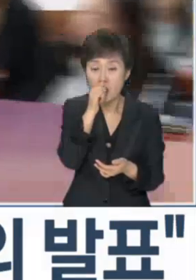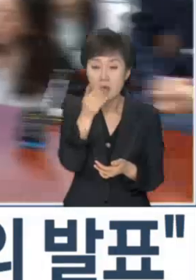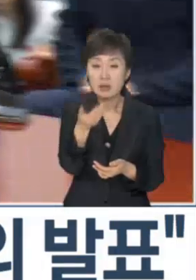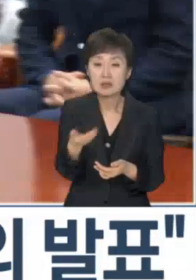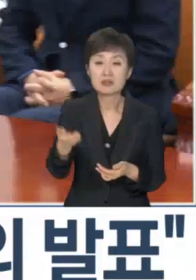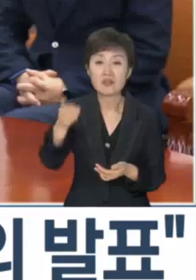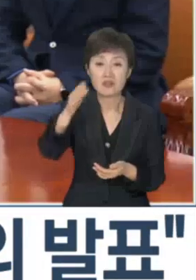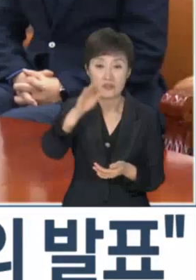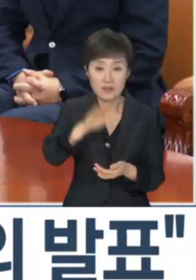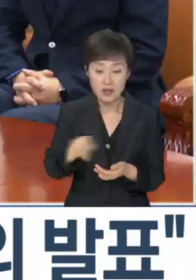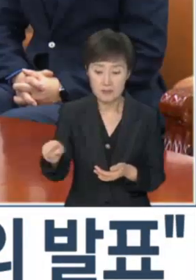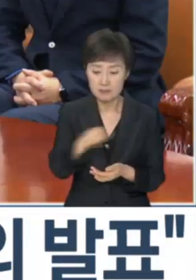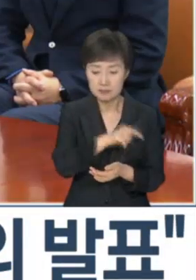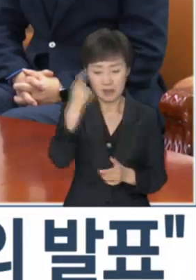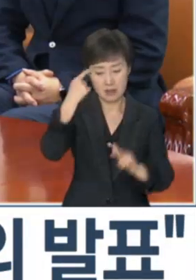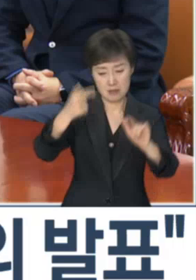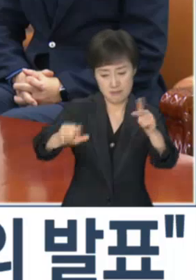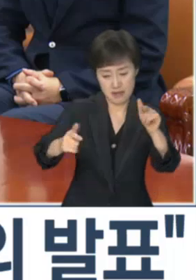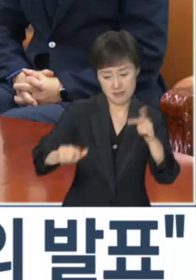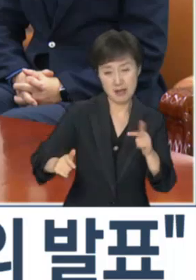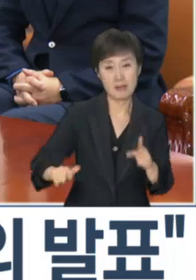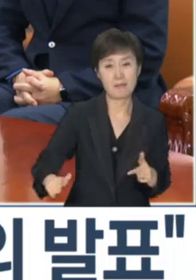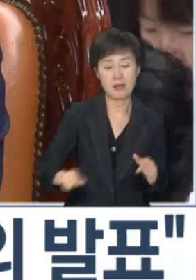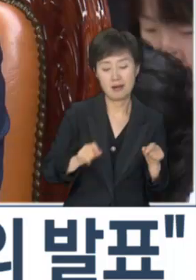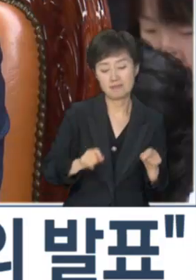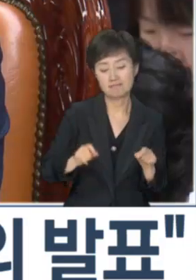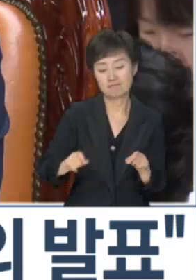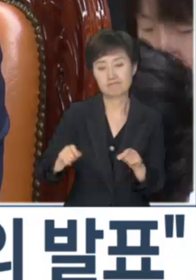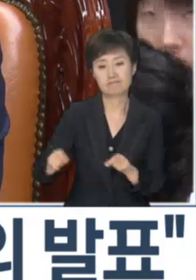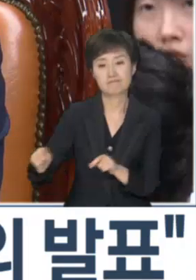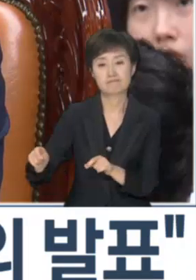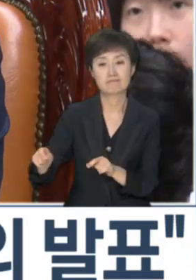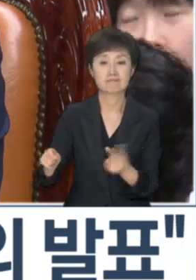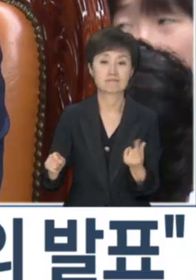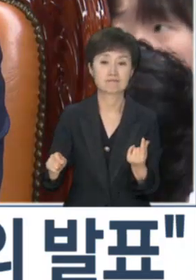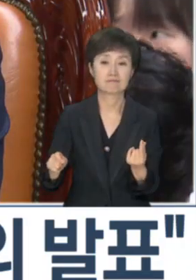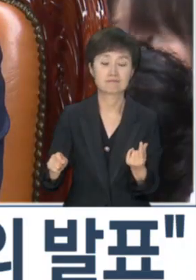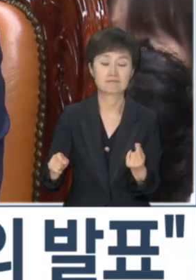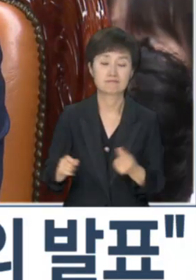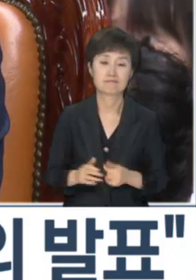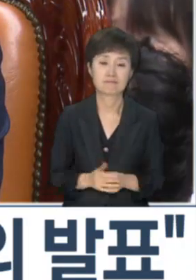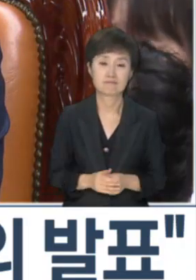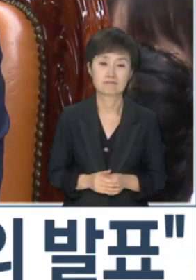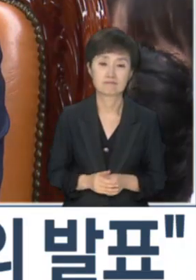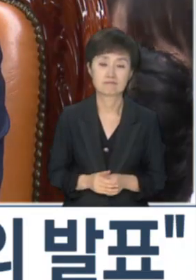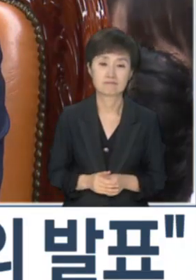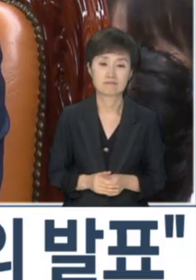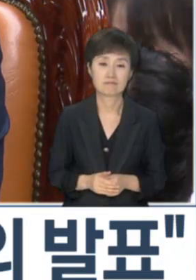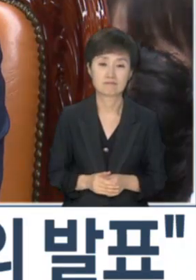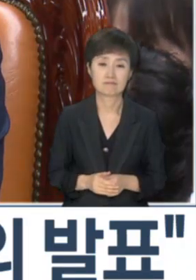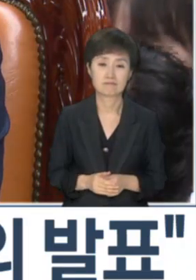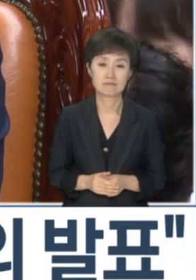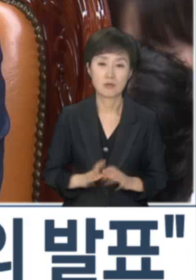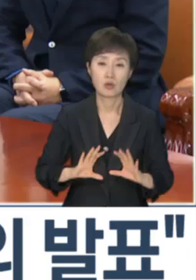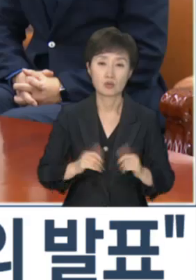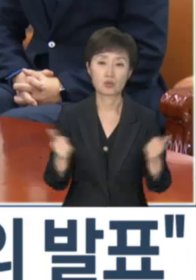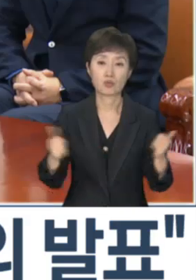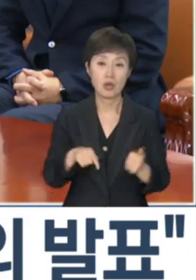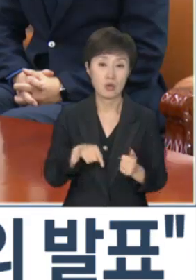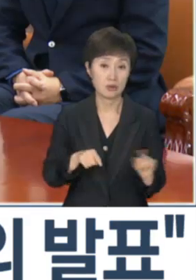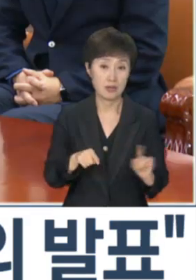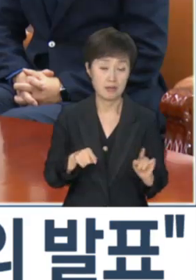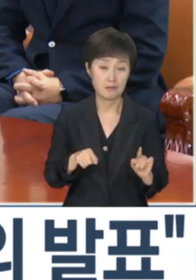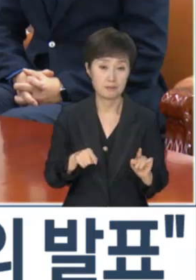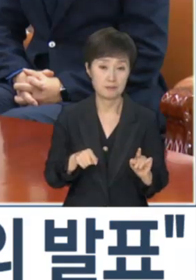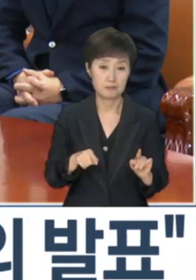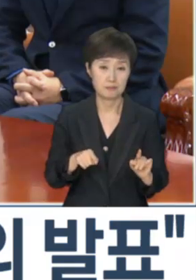야당이 지금 합의가 되지 않기 때문에 지금 여기까지 왔다고 봅니다. 그러나 이제 저 아까도 말씀드렸지만 국회는